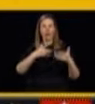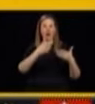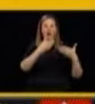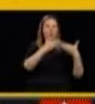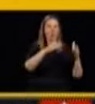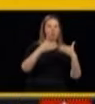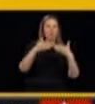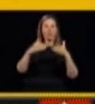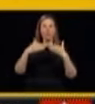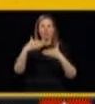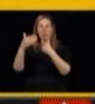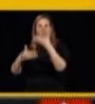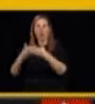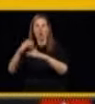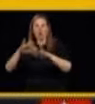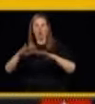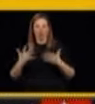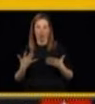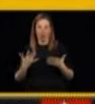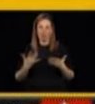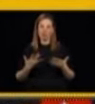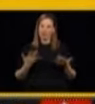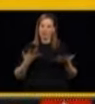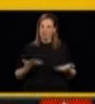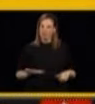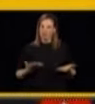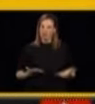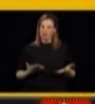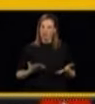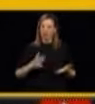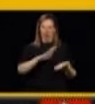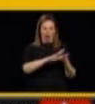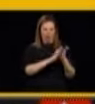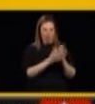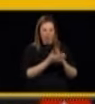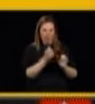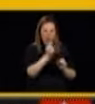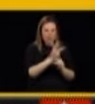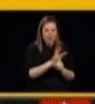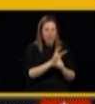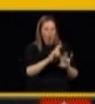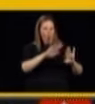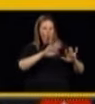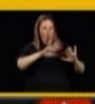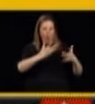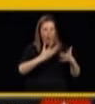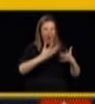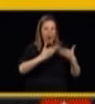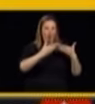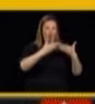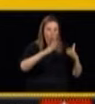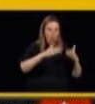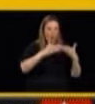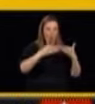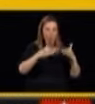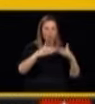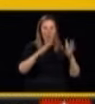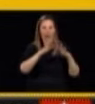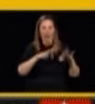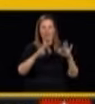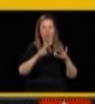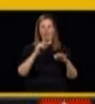Donc, on va commencer, on commence avec les entreprises, On veut le faire d'une façon très